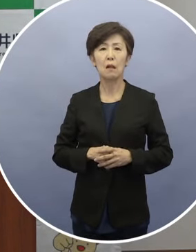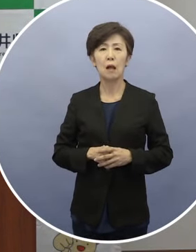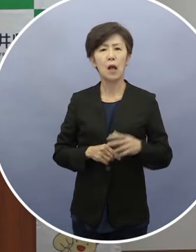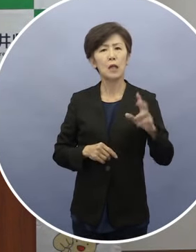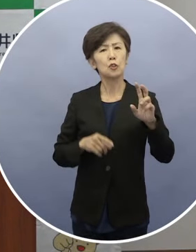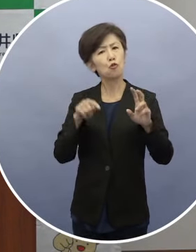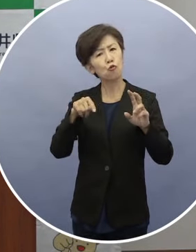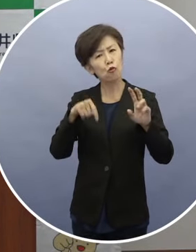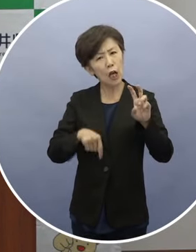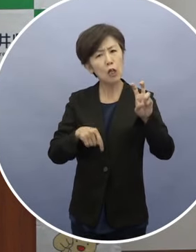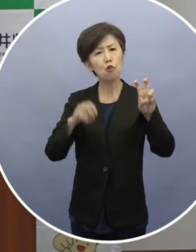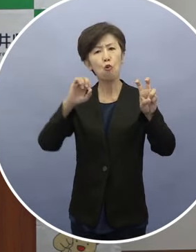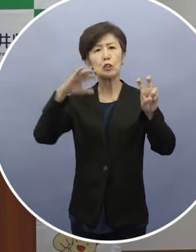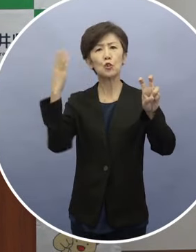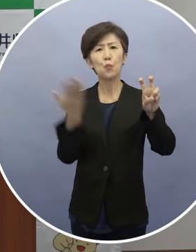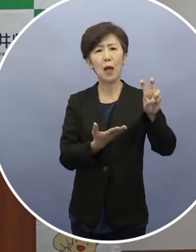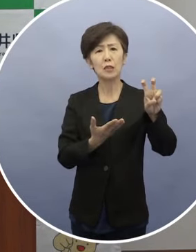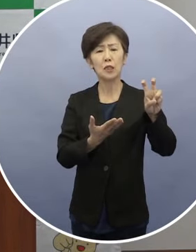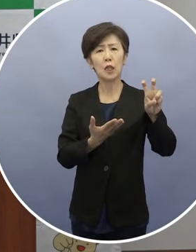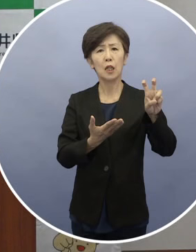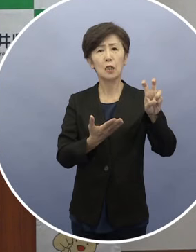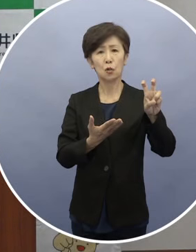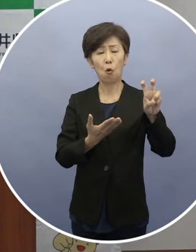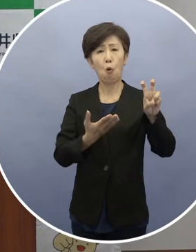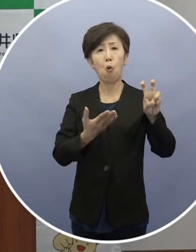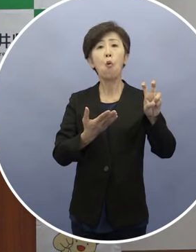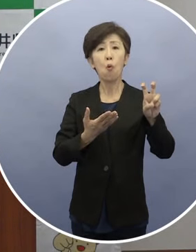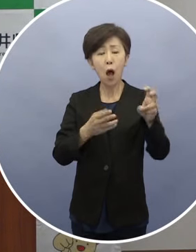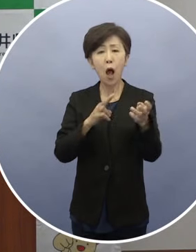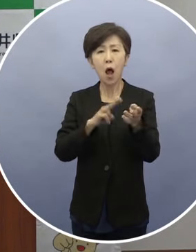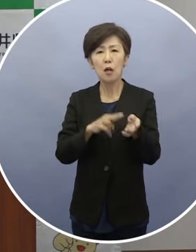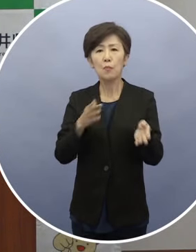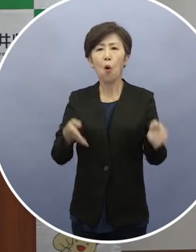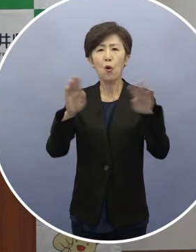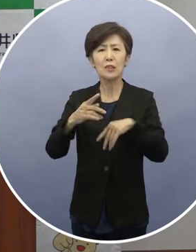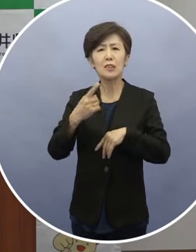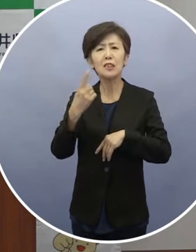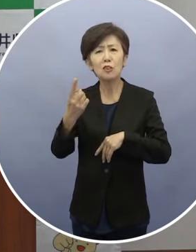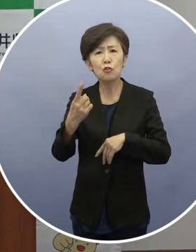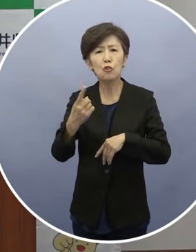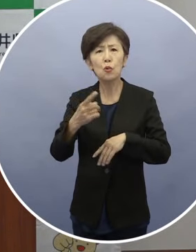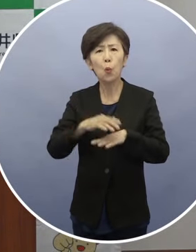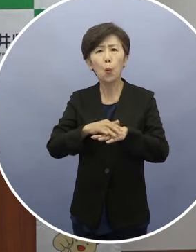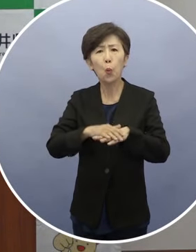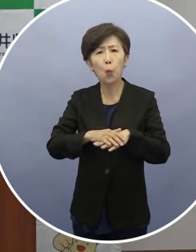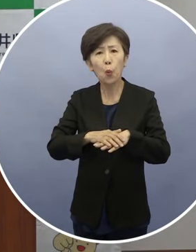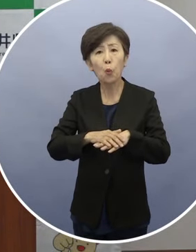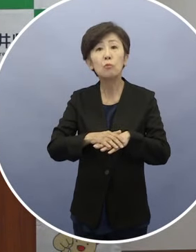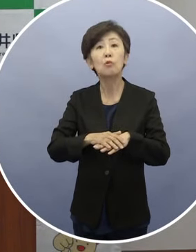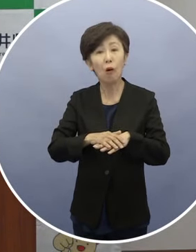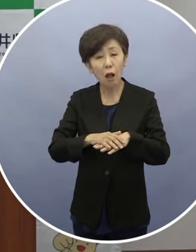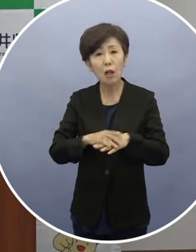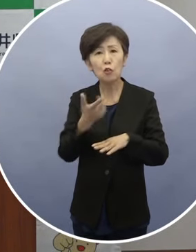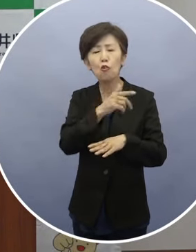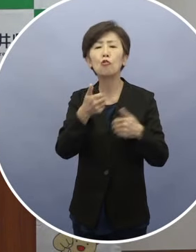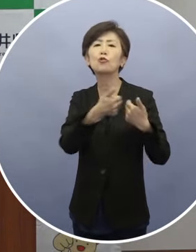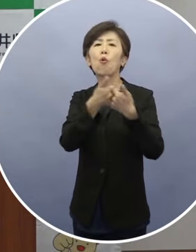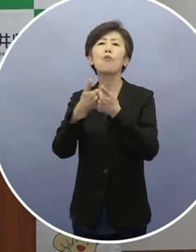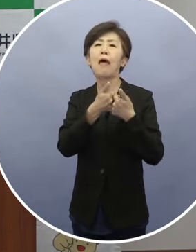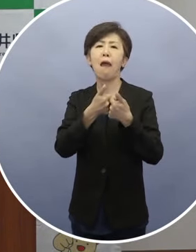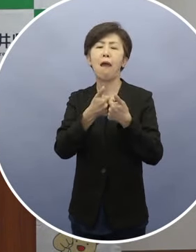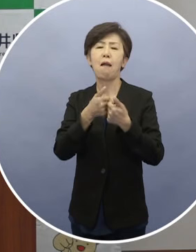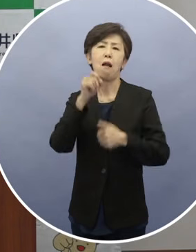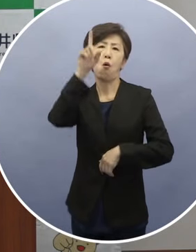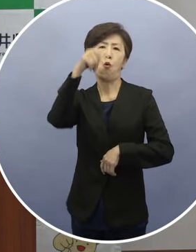割程度は病院どっか空いてますかとかいういわゆる相談事項であったりとか、もしくは実際に運ばれていく場合で